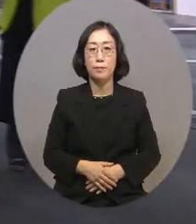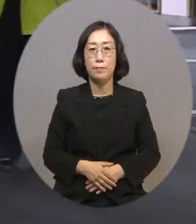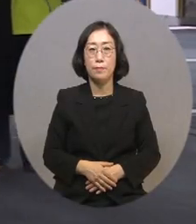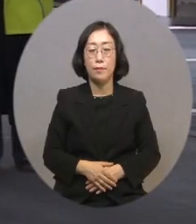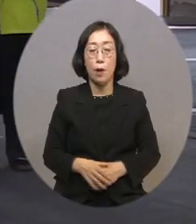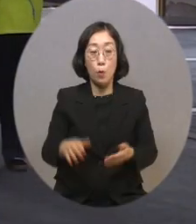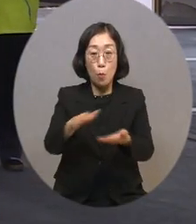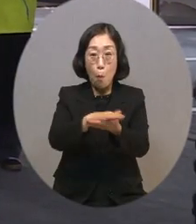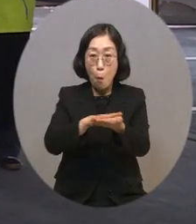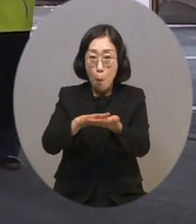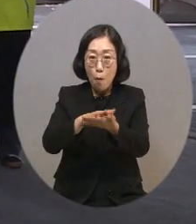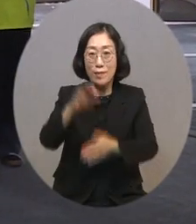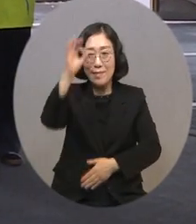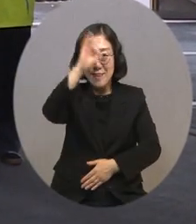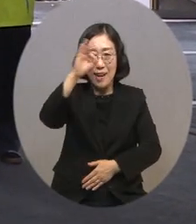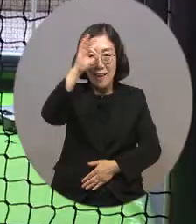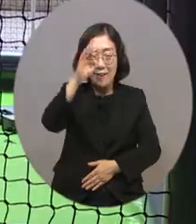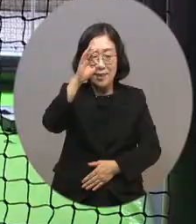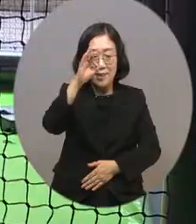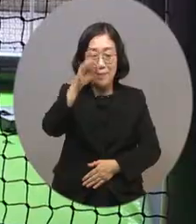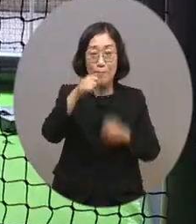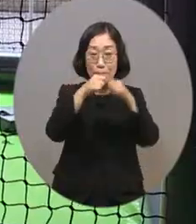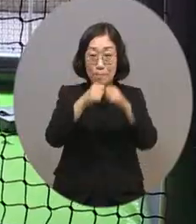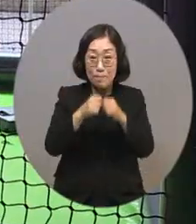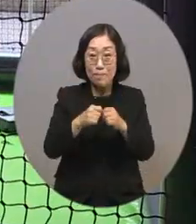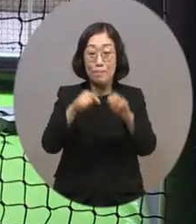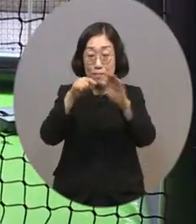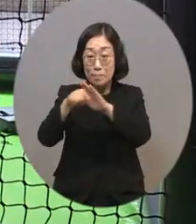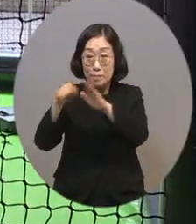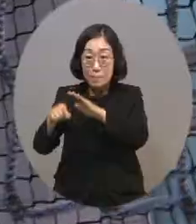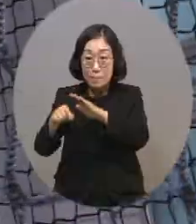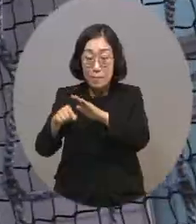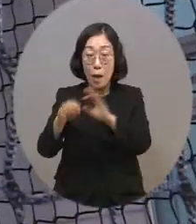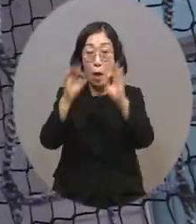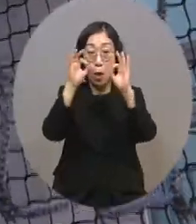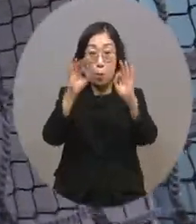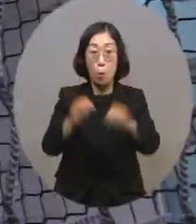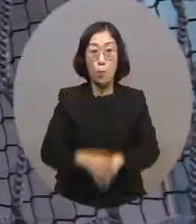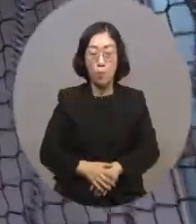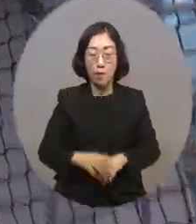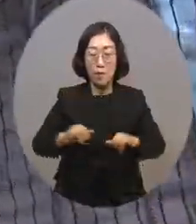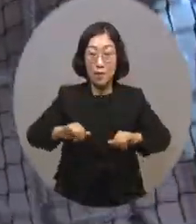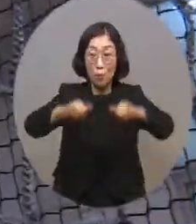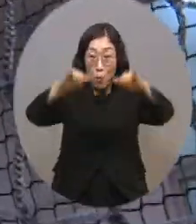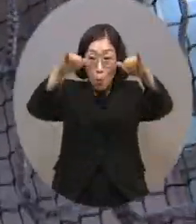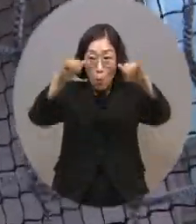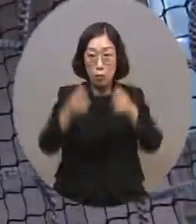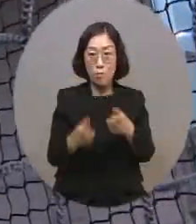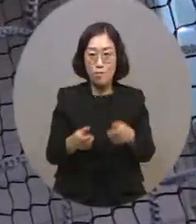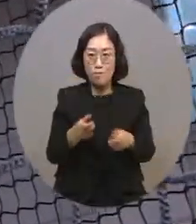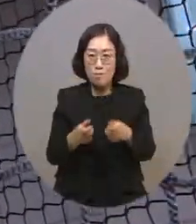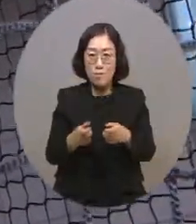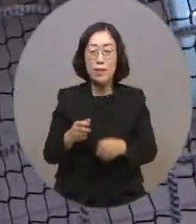다음 놀거리를 찾아 구석구석 돌아다니며 발걸음을 옮기다 마주한 드론 체험.